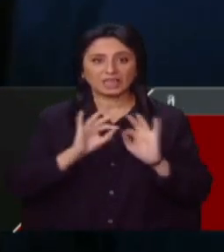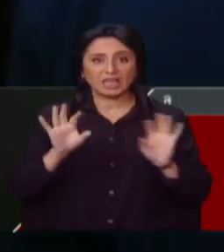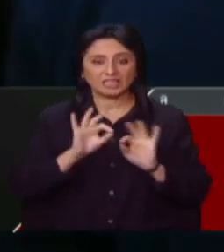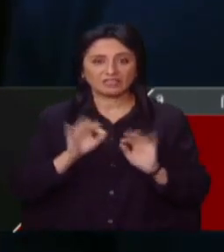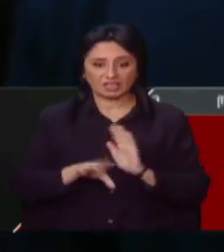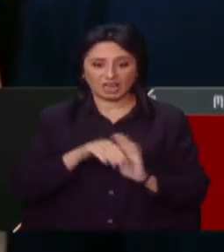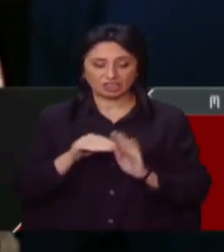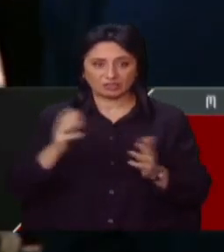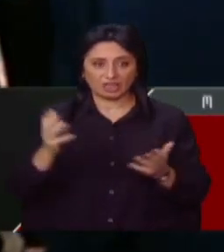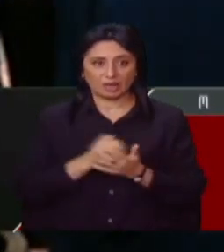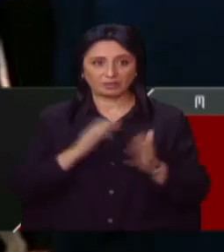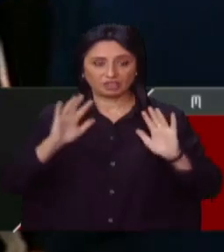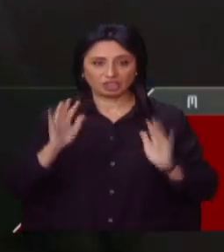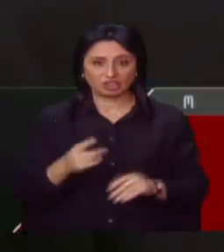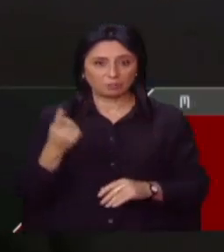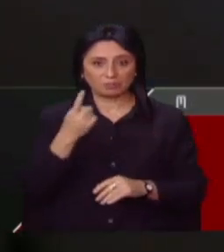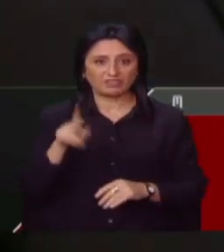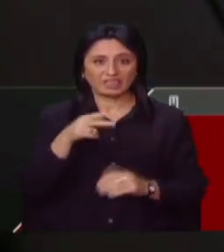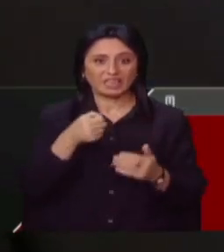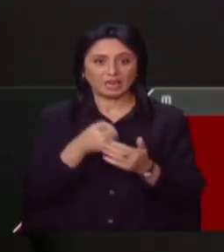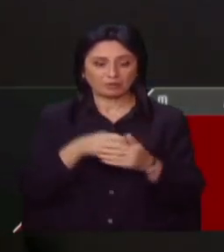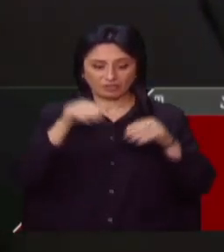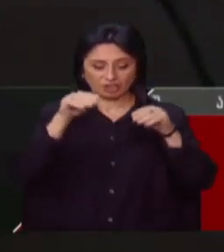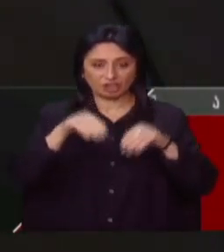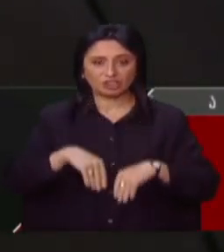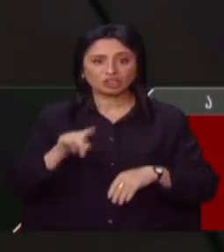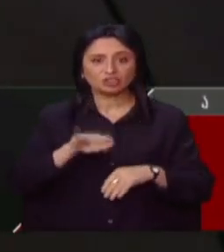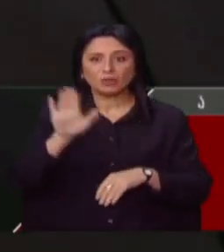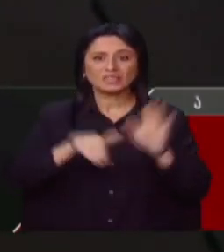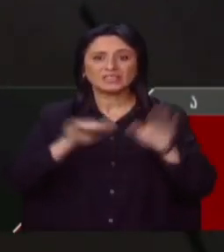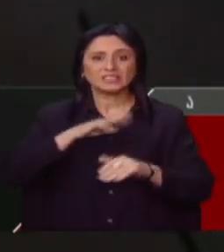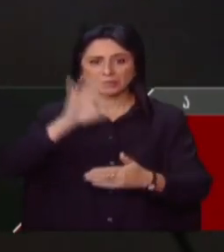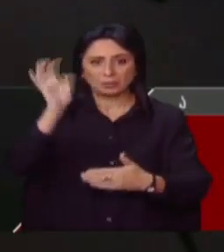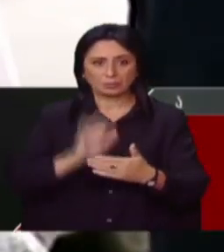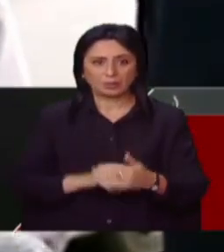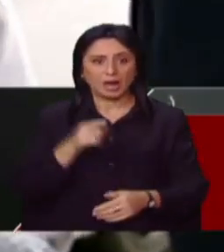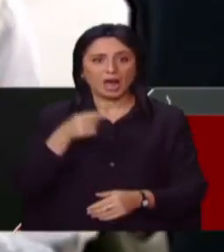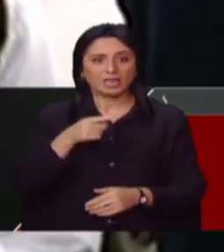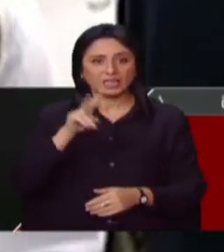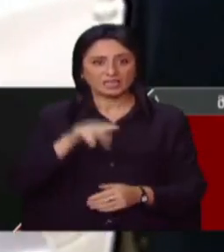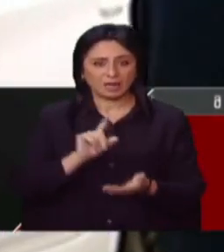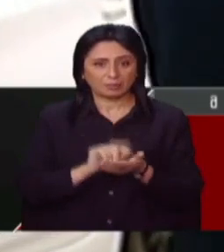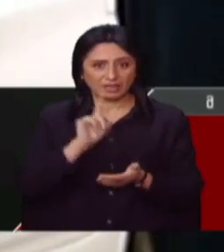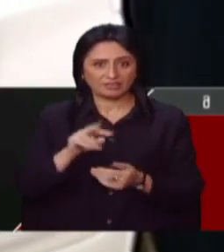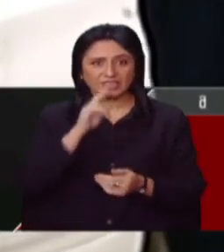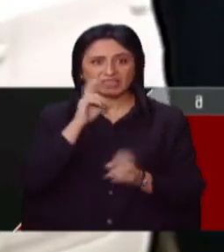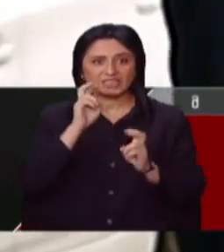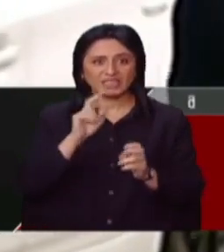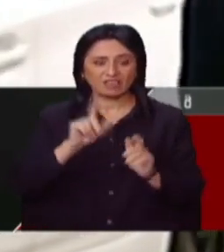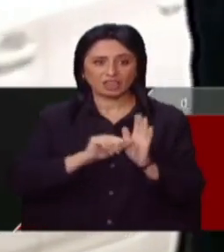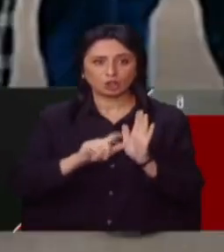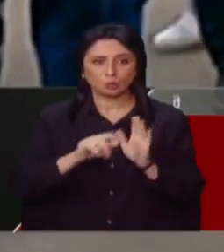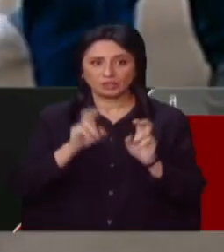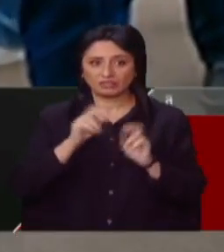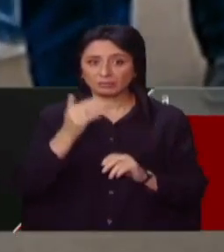განცხადებით, არჩევნებში გამარჯვების შემთხვევაში 1 დეკემბრამდე ჩამოწერენ საპენსიო სესხებს, პენსია გაიზრდება 1000 ლარამდე და მოხდება მედიკამენტების